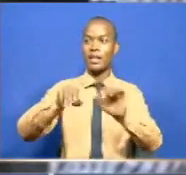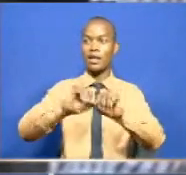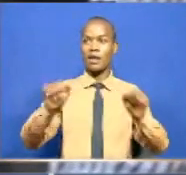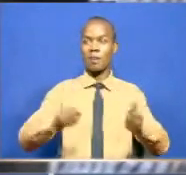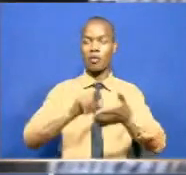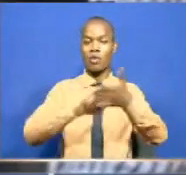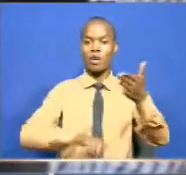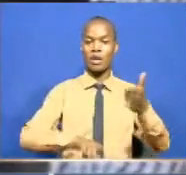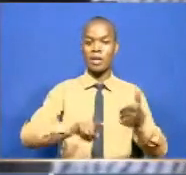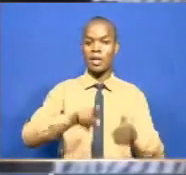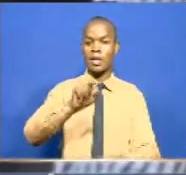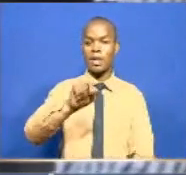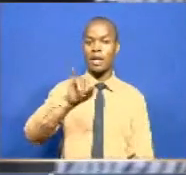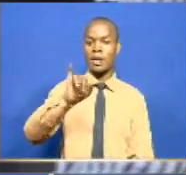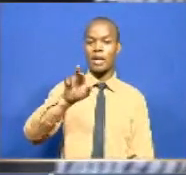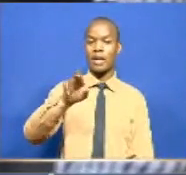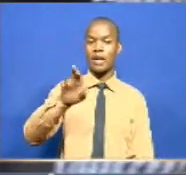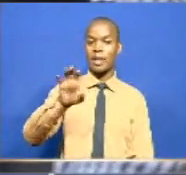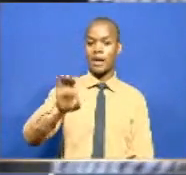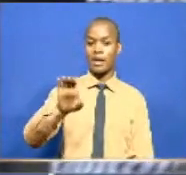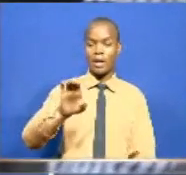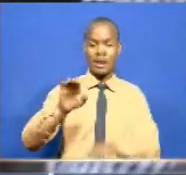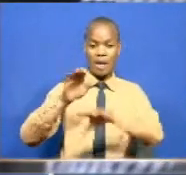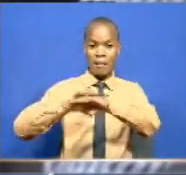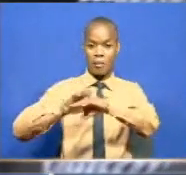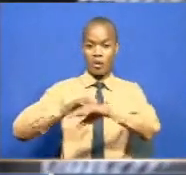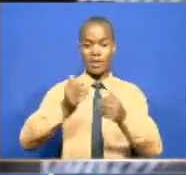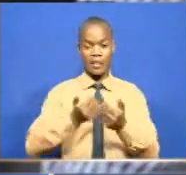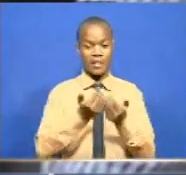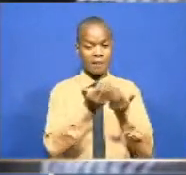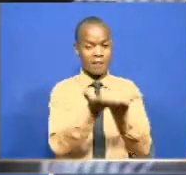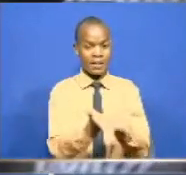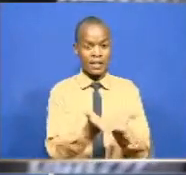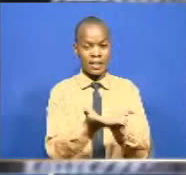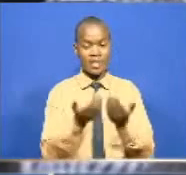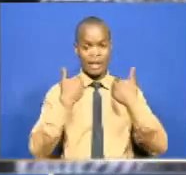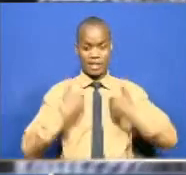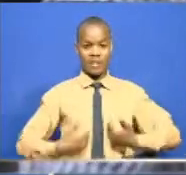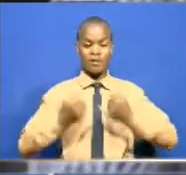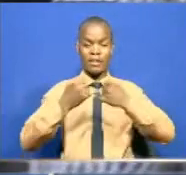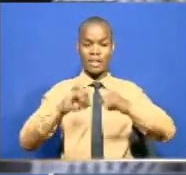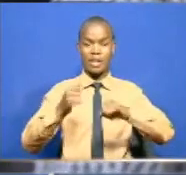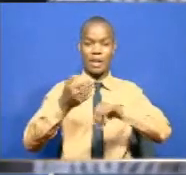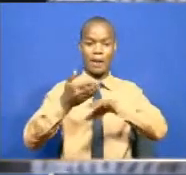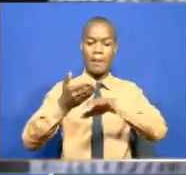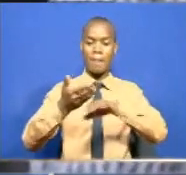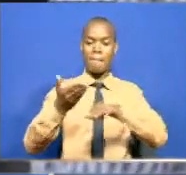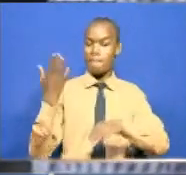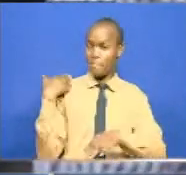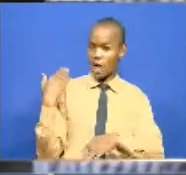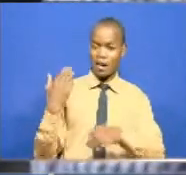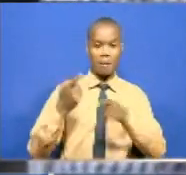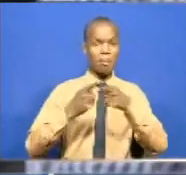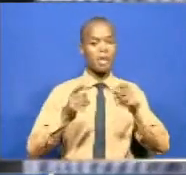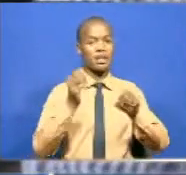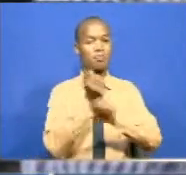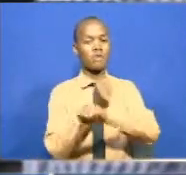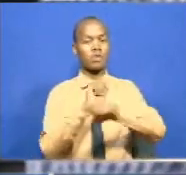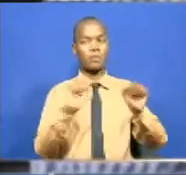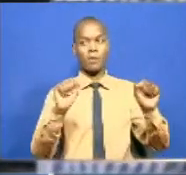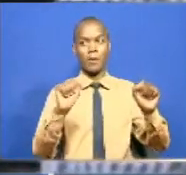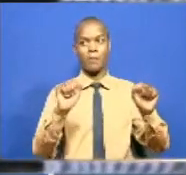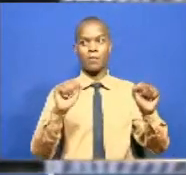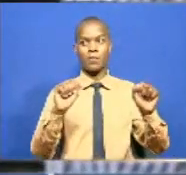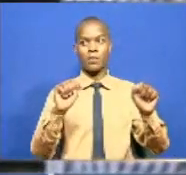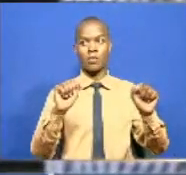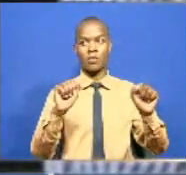tairi zilikuwa zimepanda pale juu kwenye feli ikabidi nijaribu kurudi nyuma ikashindikana kwenda mbele ikashindikana yani ina